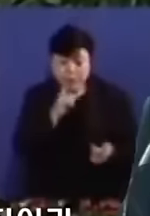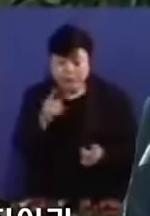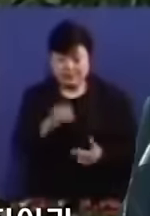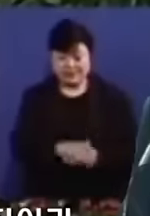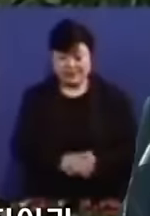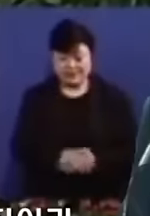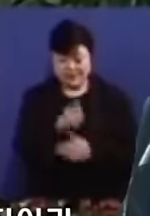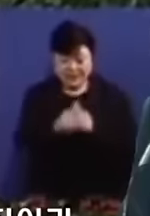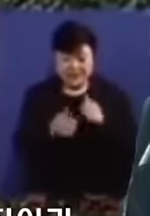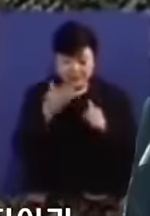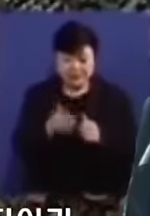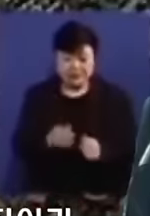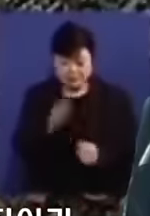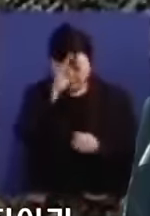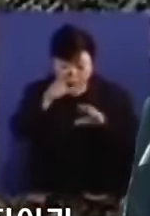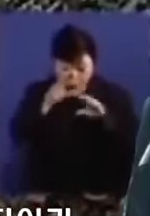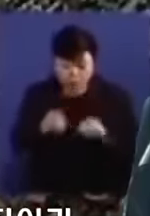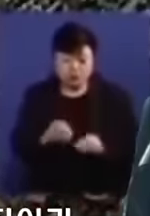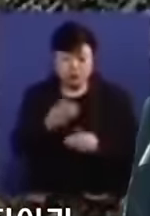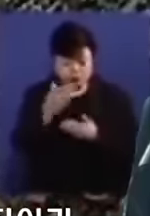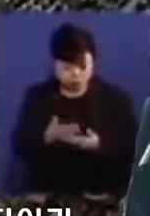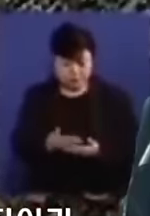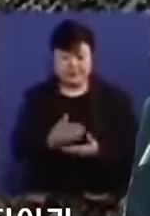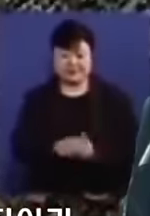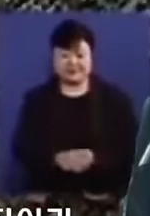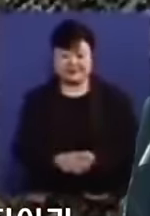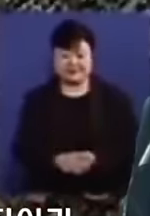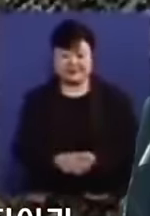했지만 하나님께서 고쳐주신 것입니다.